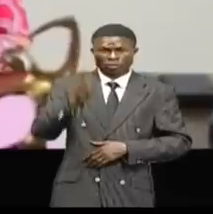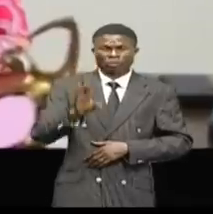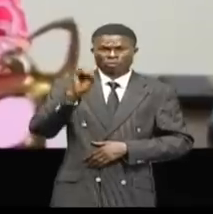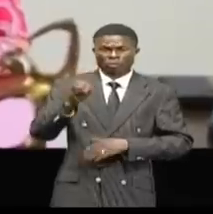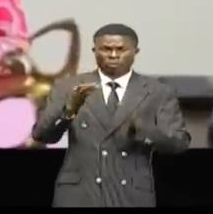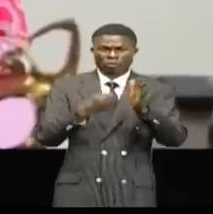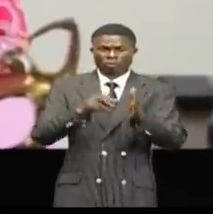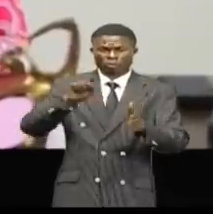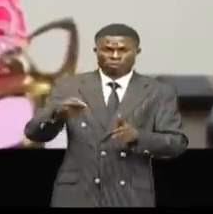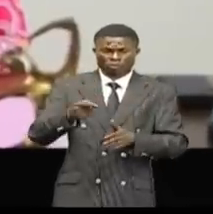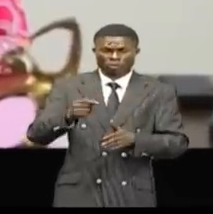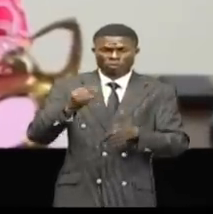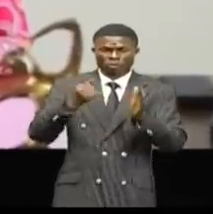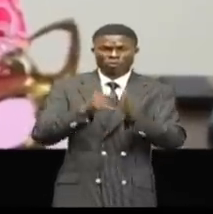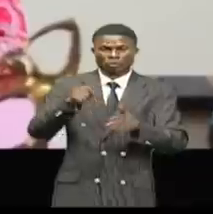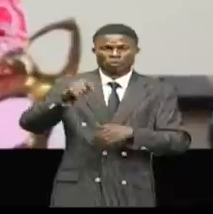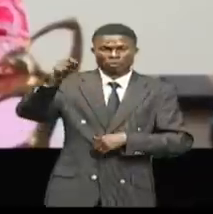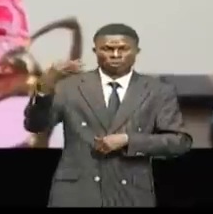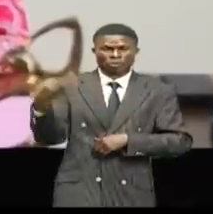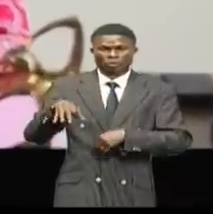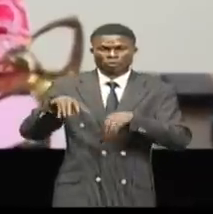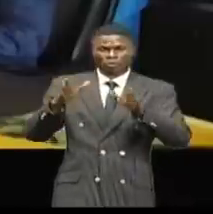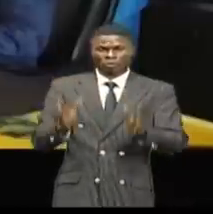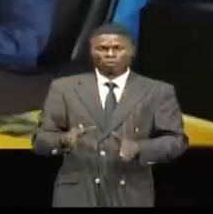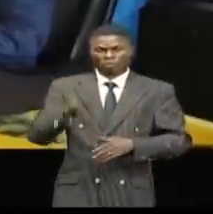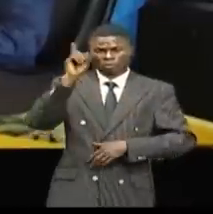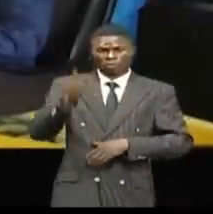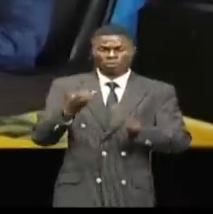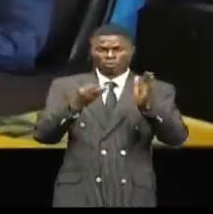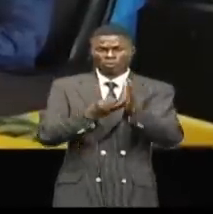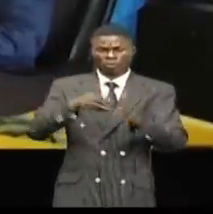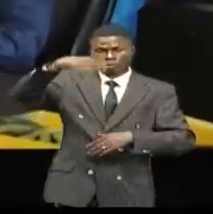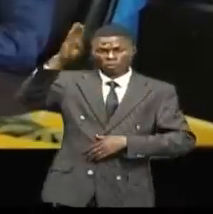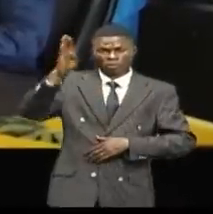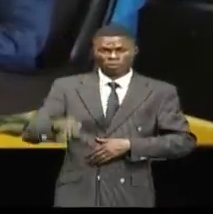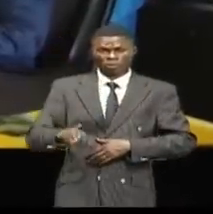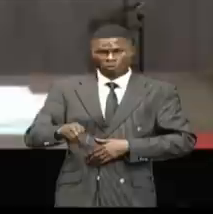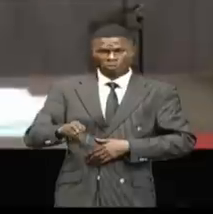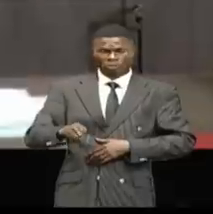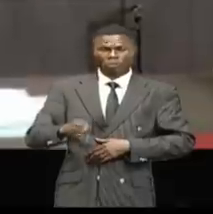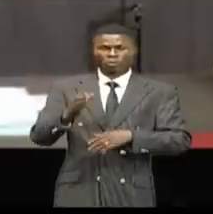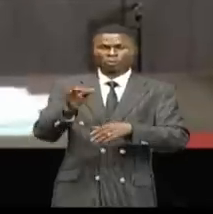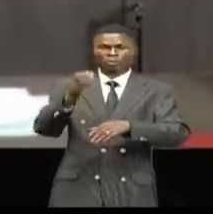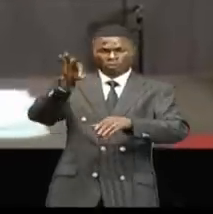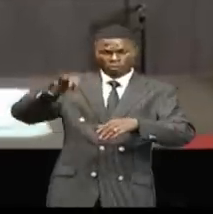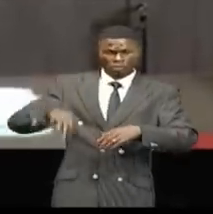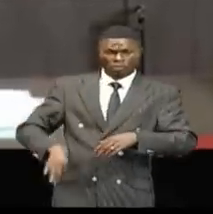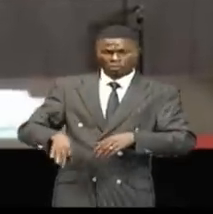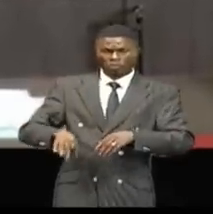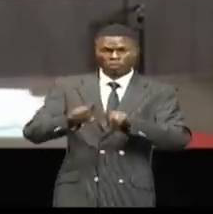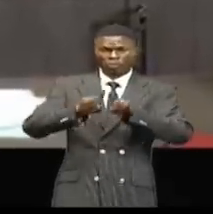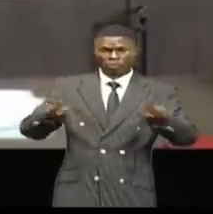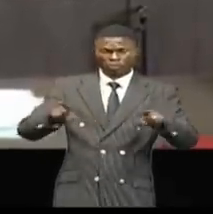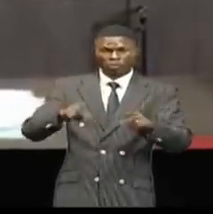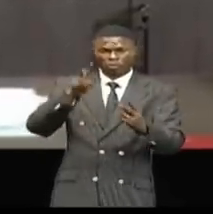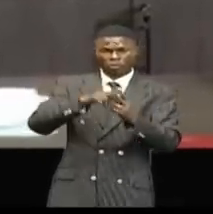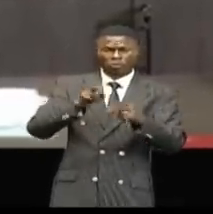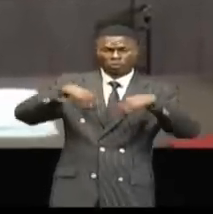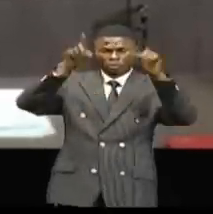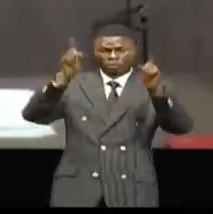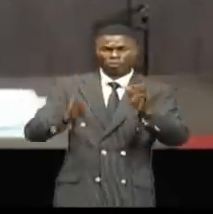12 258,6 milliards de francs congolais et 107% de taux de réalisation par rapport aux prévisions annuelles